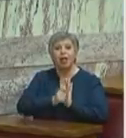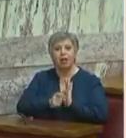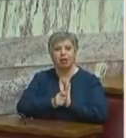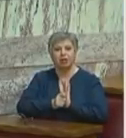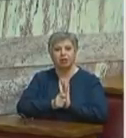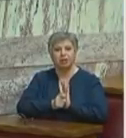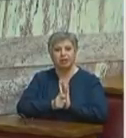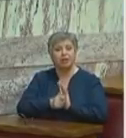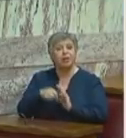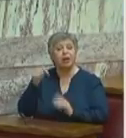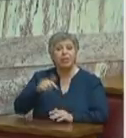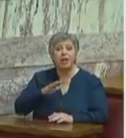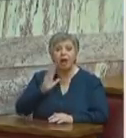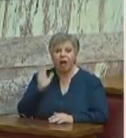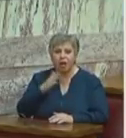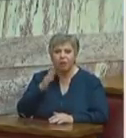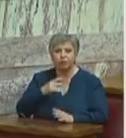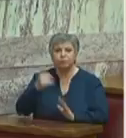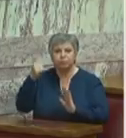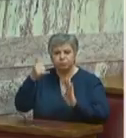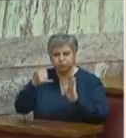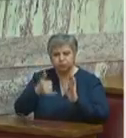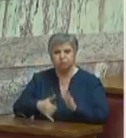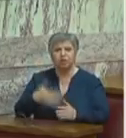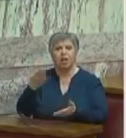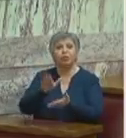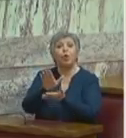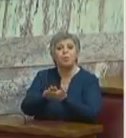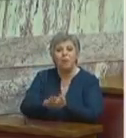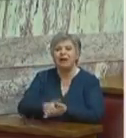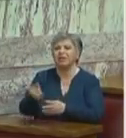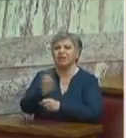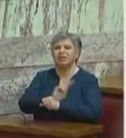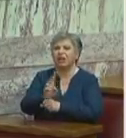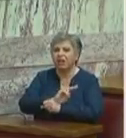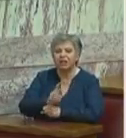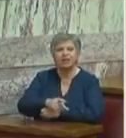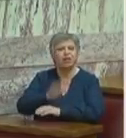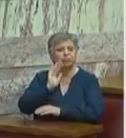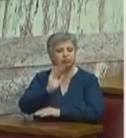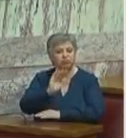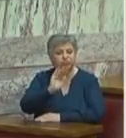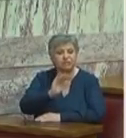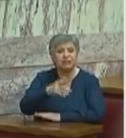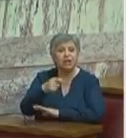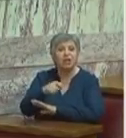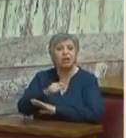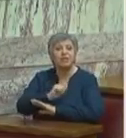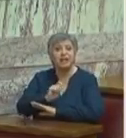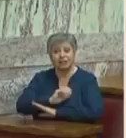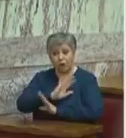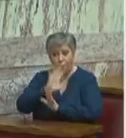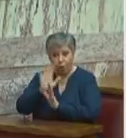Πλήρη έρευνα επί της ουσίας. Μάρτυρες, έγγραφα, δικαστική συνδρομή. Και μετά το έστειλε στο ειδικό